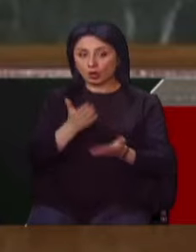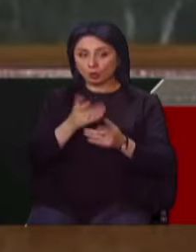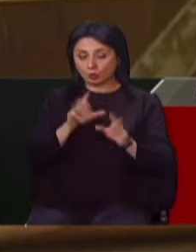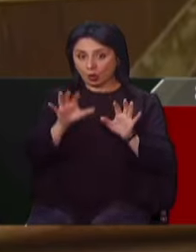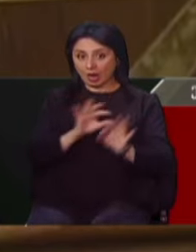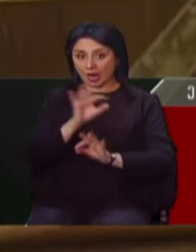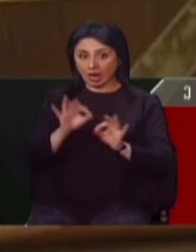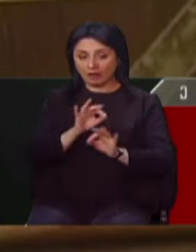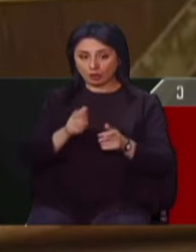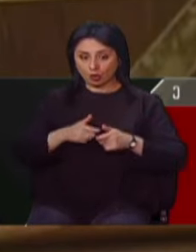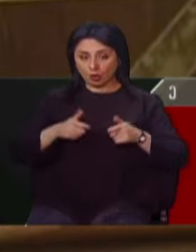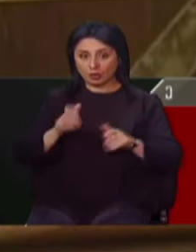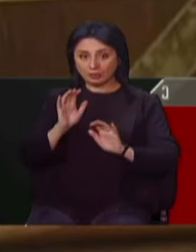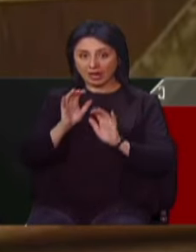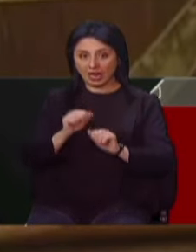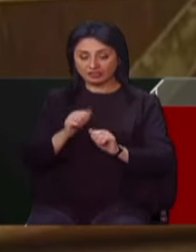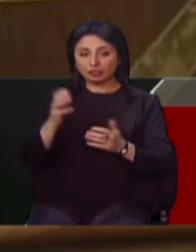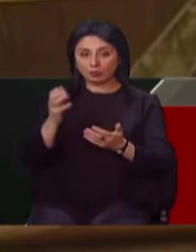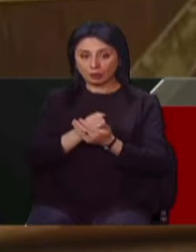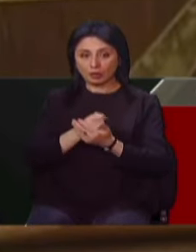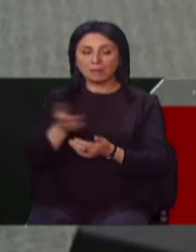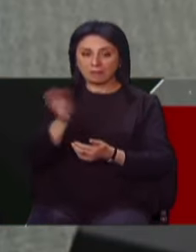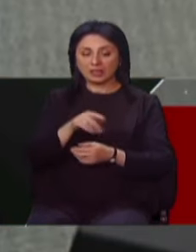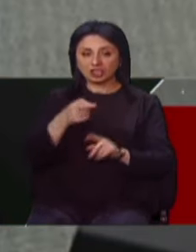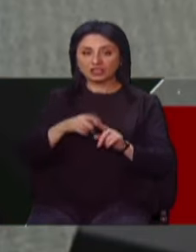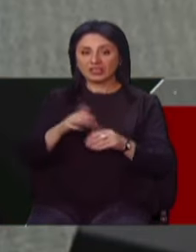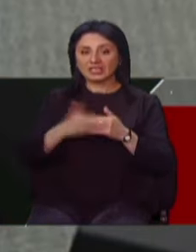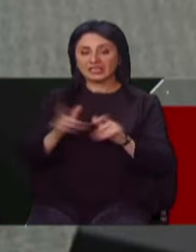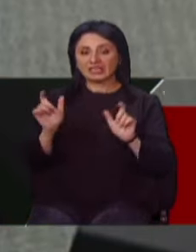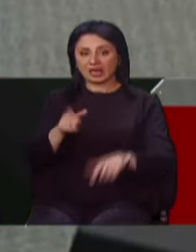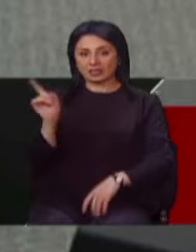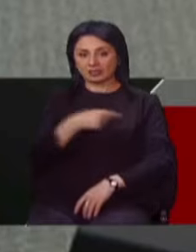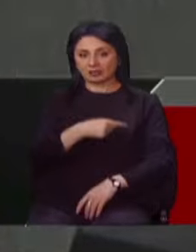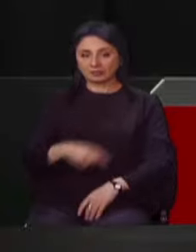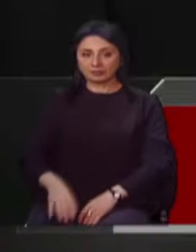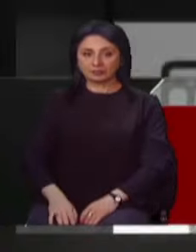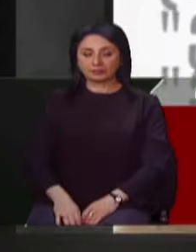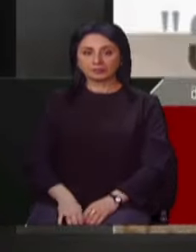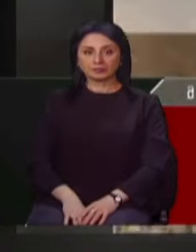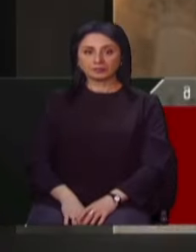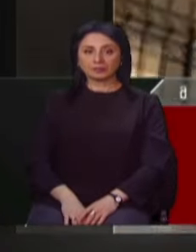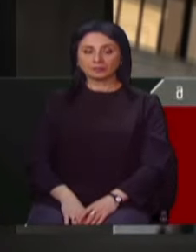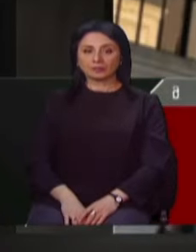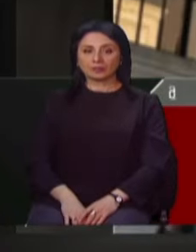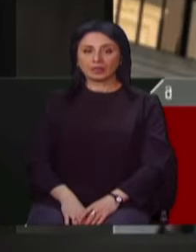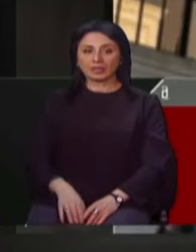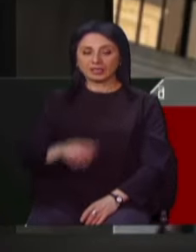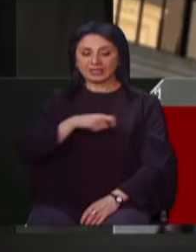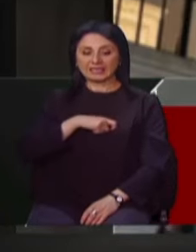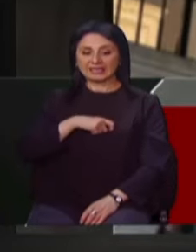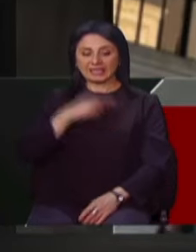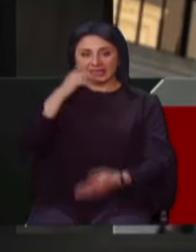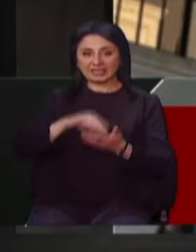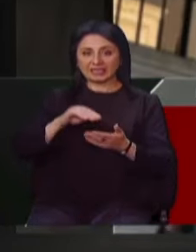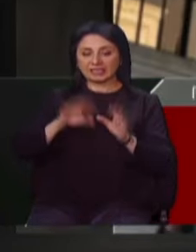ეს კანონპროექტი კონგრესის მხარდაჭერას მოიპოვებს, მაშინ ის სანქციებსაც ითვალისწინებს. სენატში